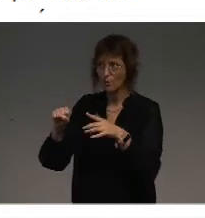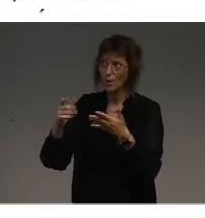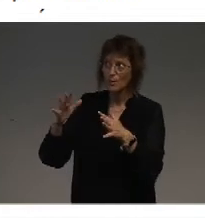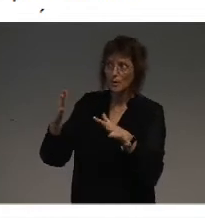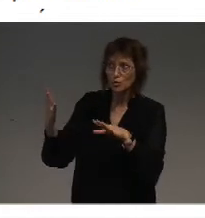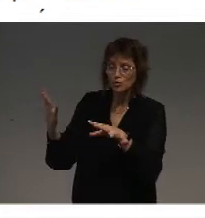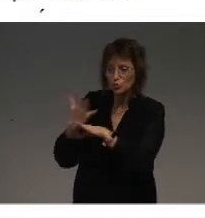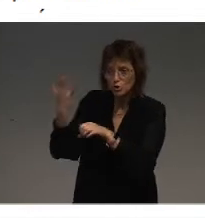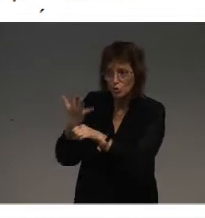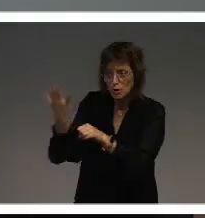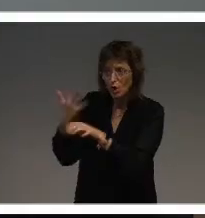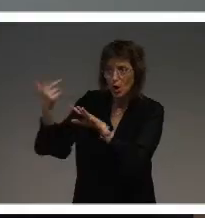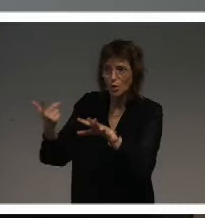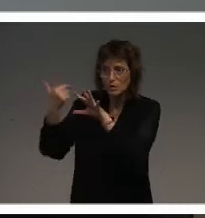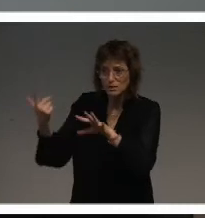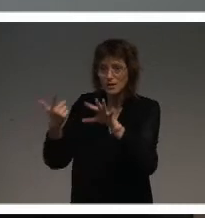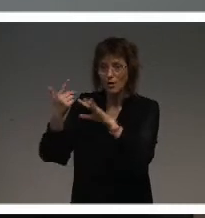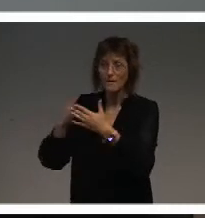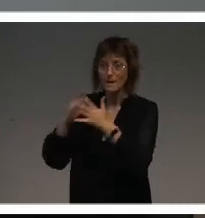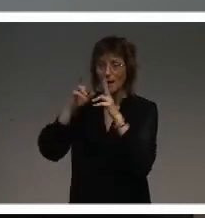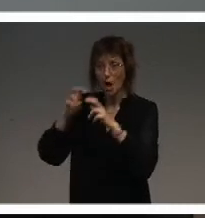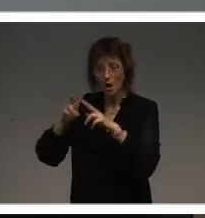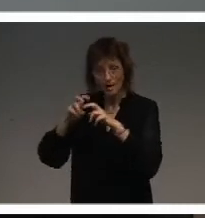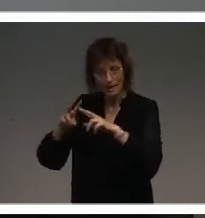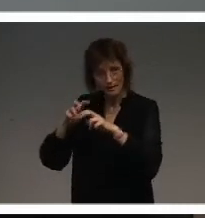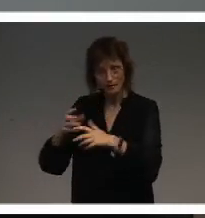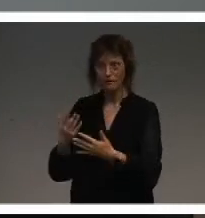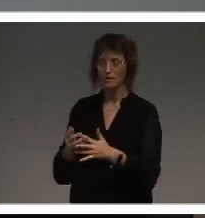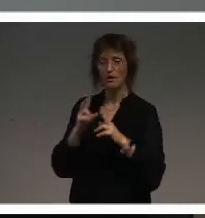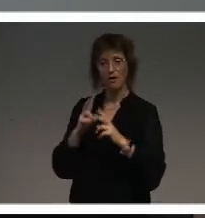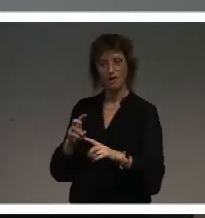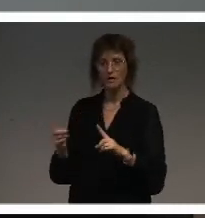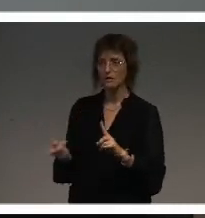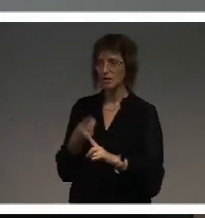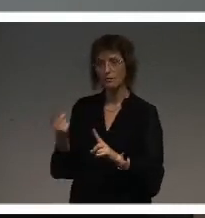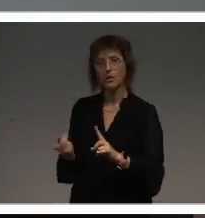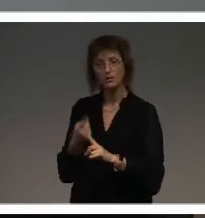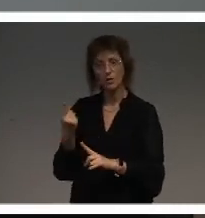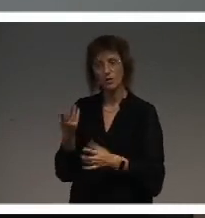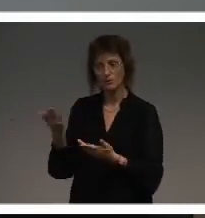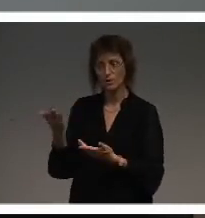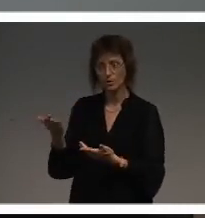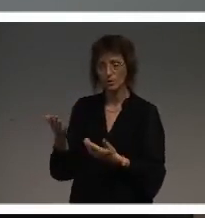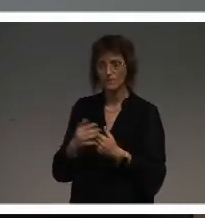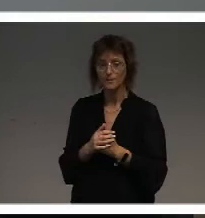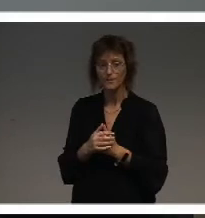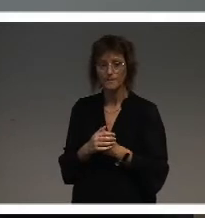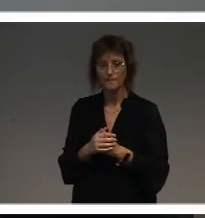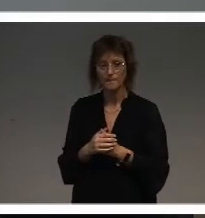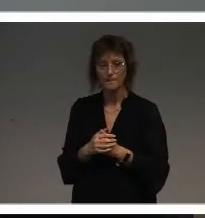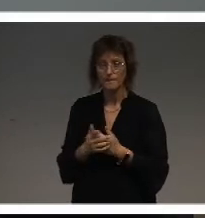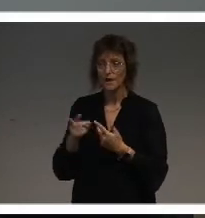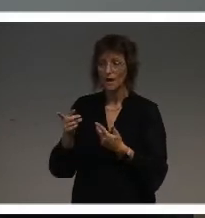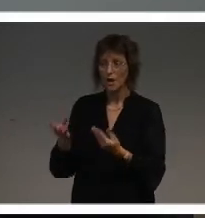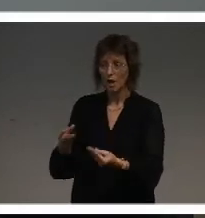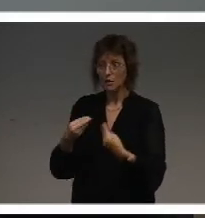5-7 ans, qui est une enquête extrêmement importante et qui contribue vraiment fortement à l'élaboration d'un